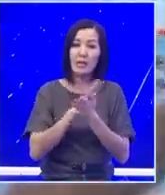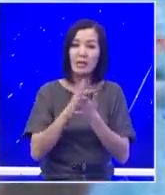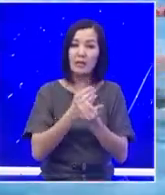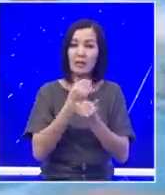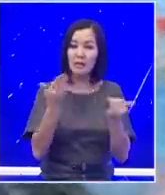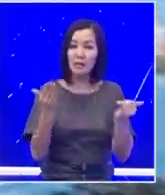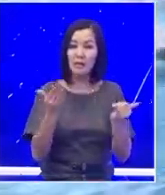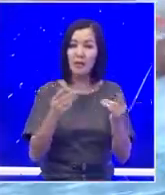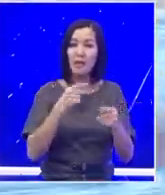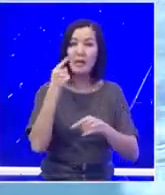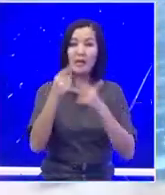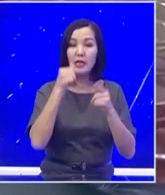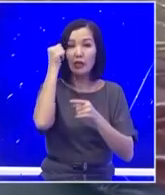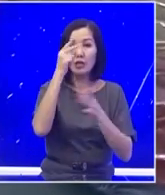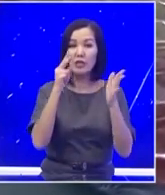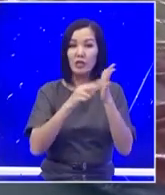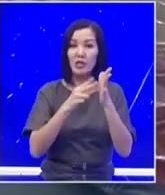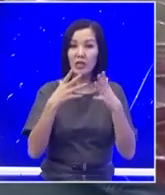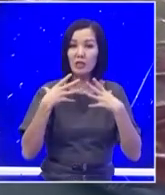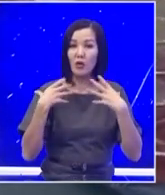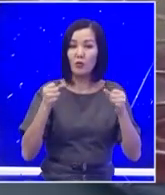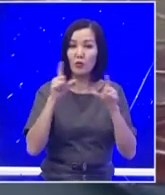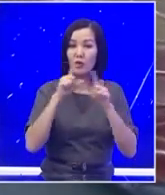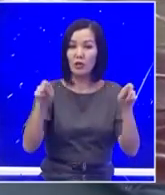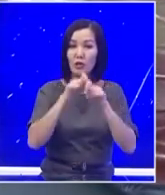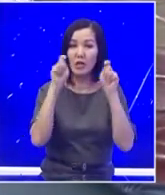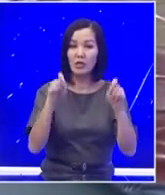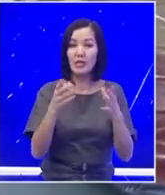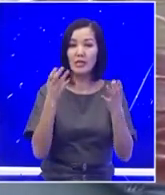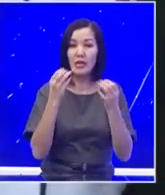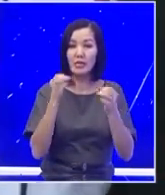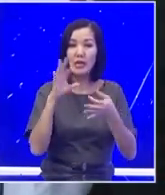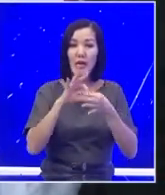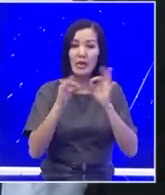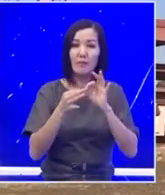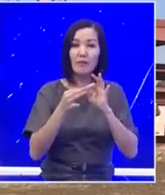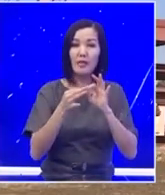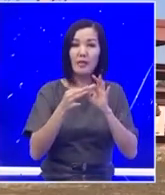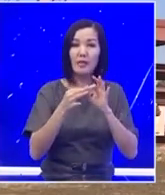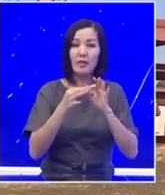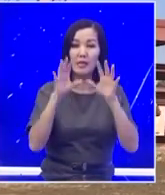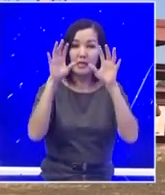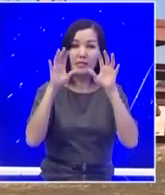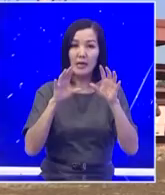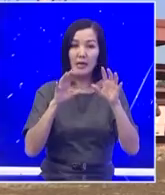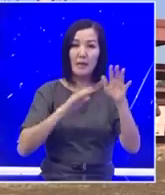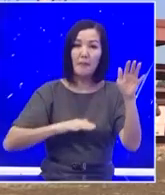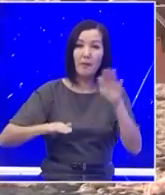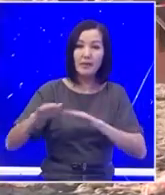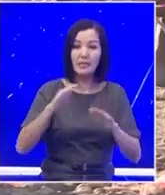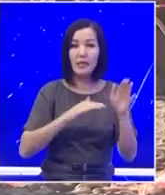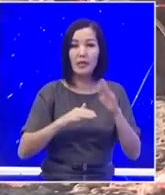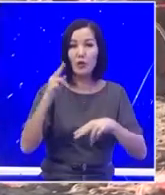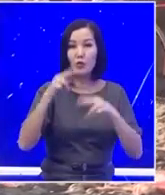дейін тағы 7 дене шынықтыру-сауықтыру кешені пайдалануға берілмек. Сонымен қатар олимпиадалық стандартқа сай бассейннің құрылысы да